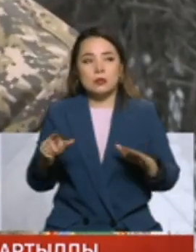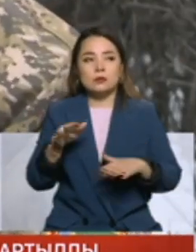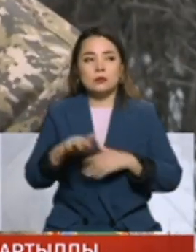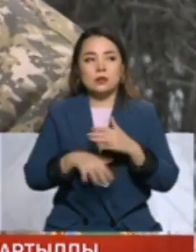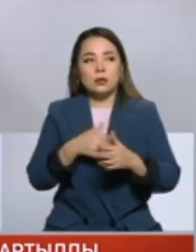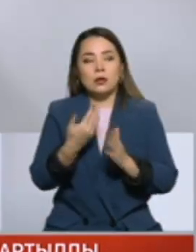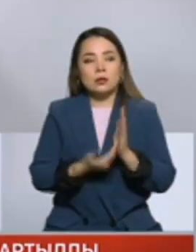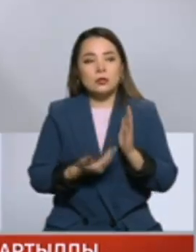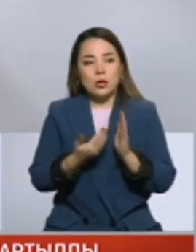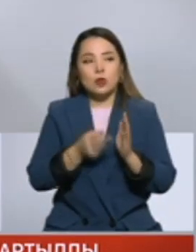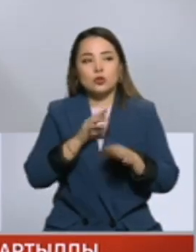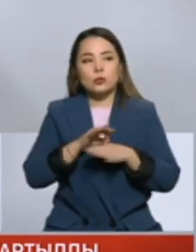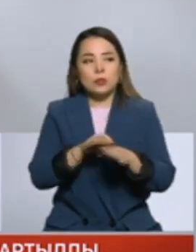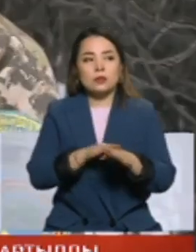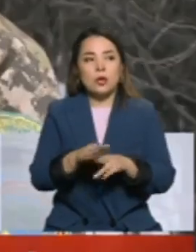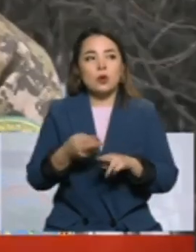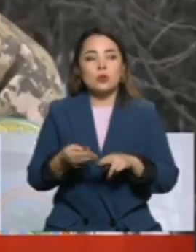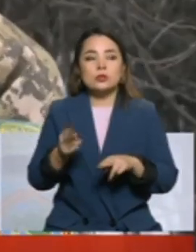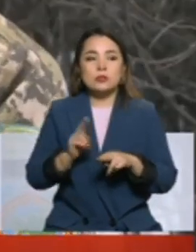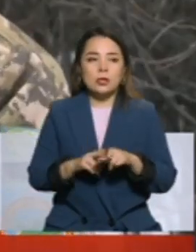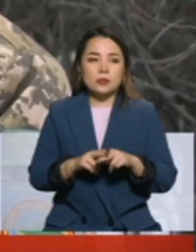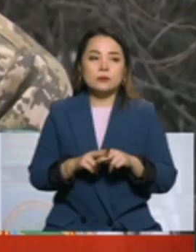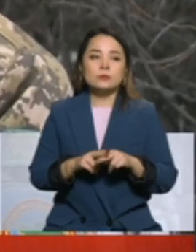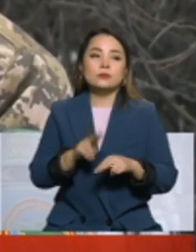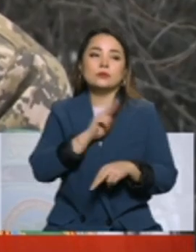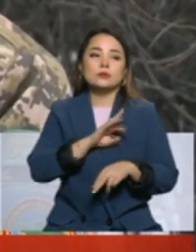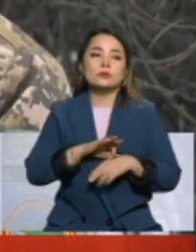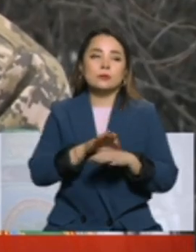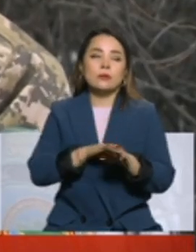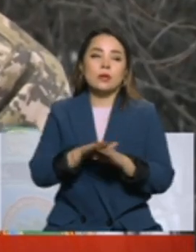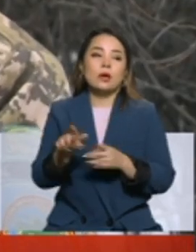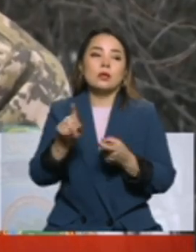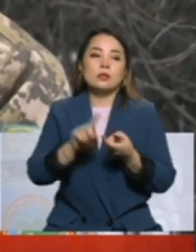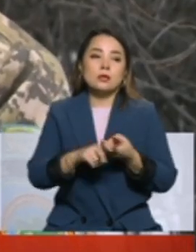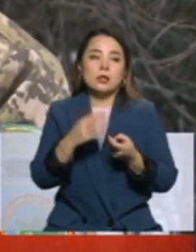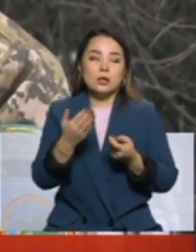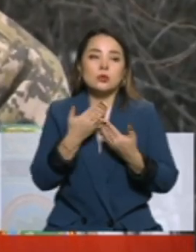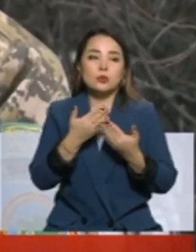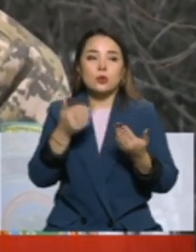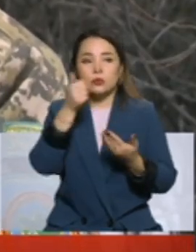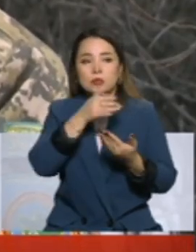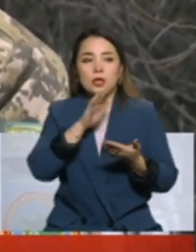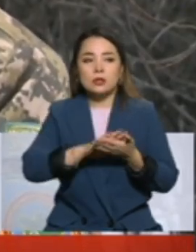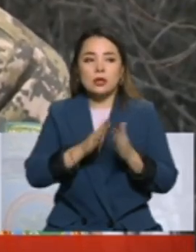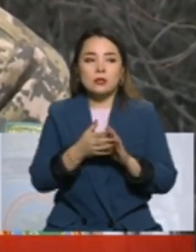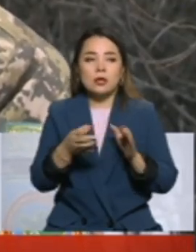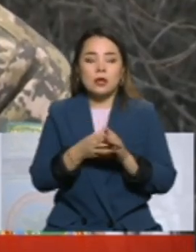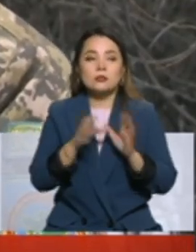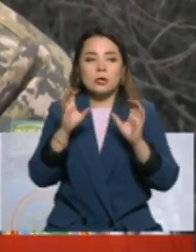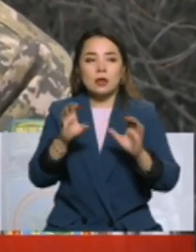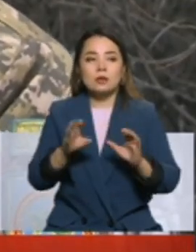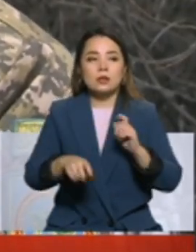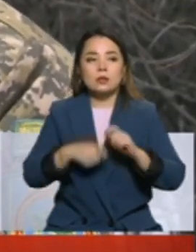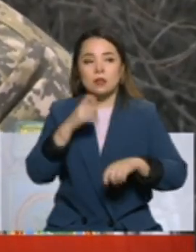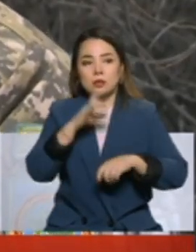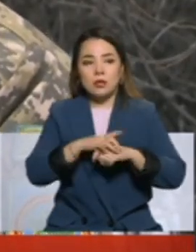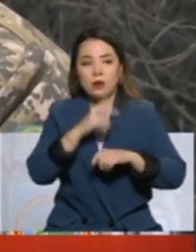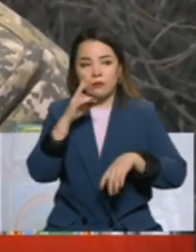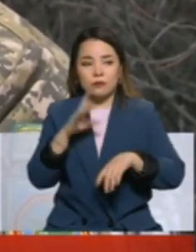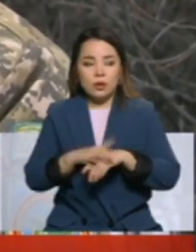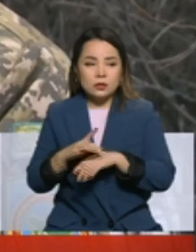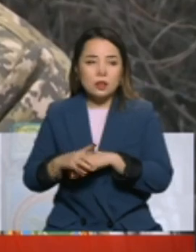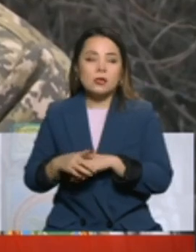түсініктеме жұмыстарын жүргізу. Осындай жұмыстардың арқасында соңғы жылдары заңсыз ағаш кесу